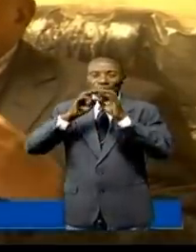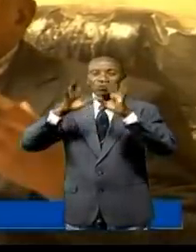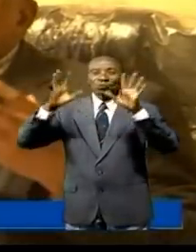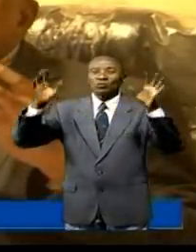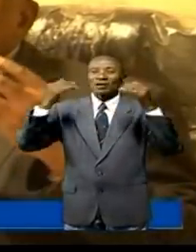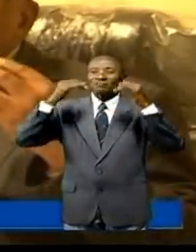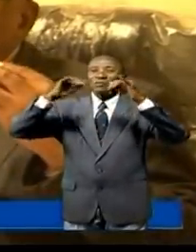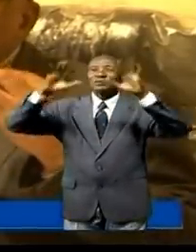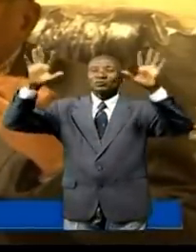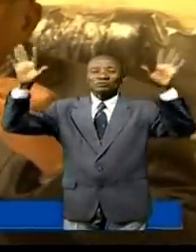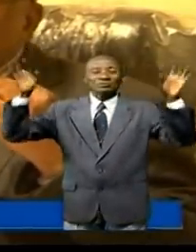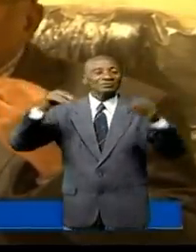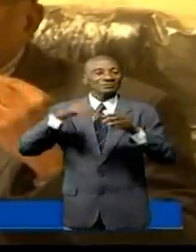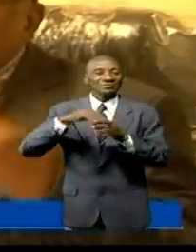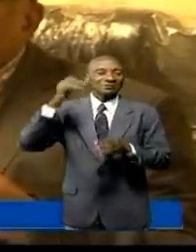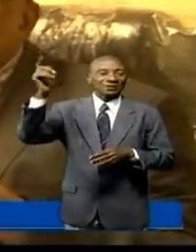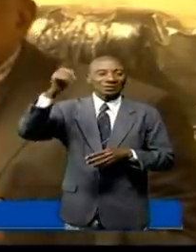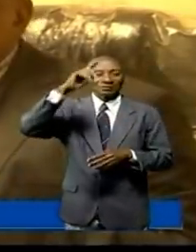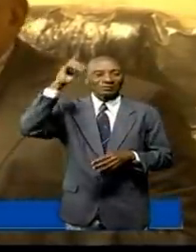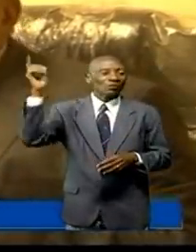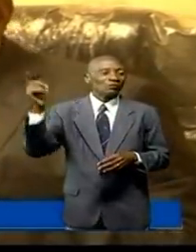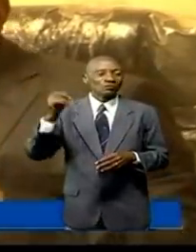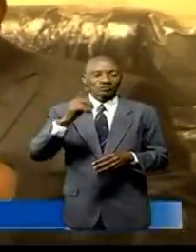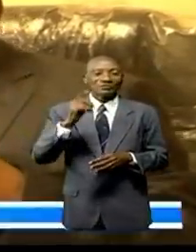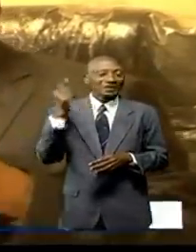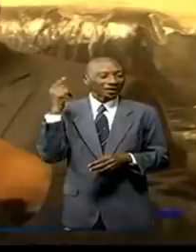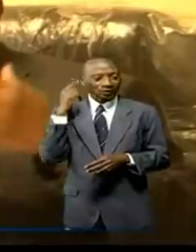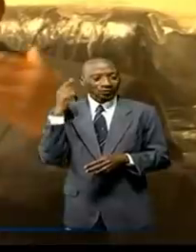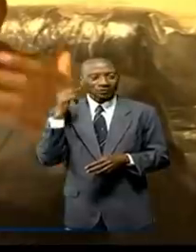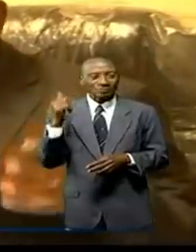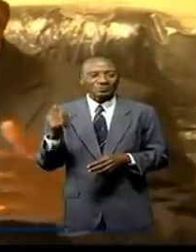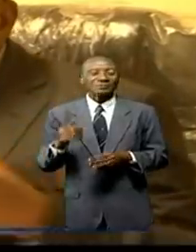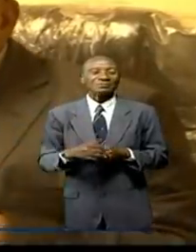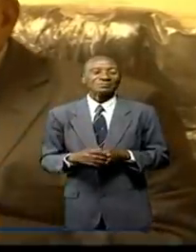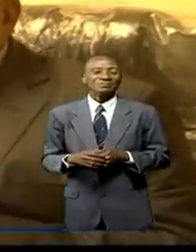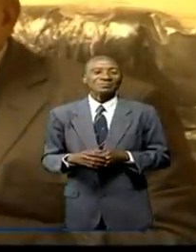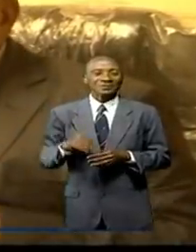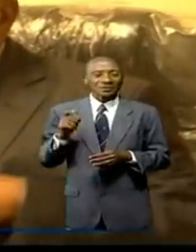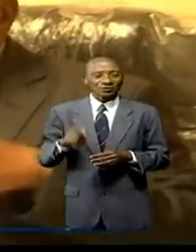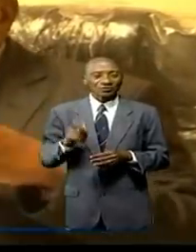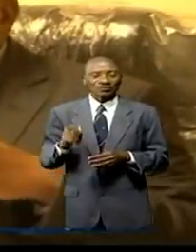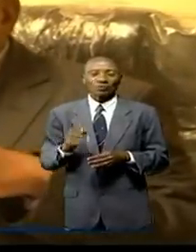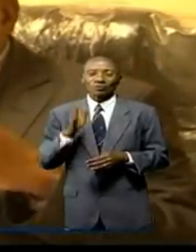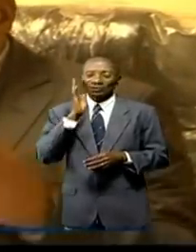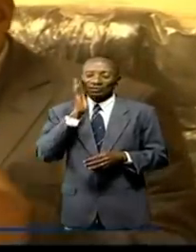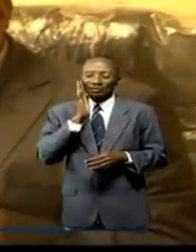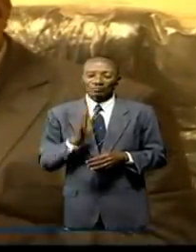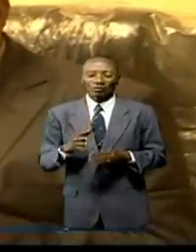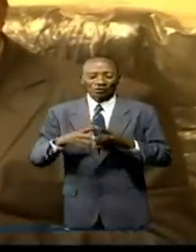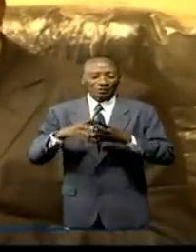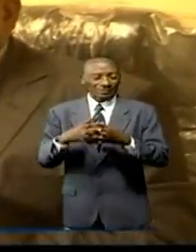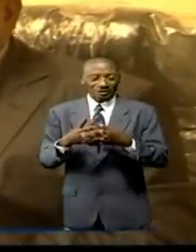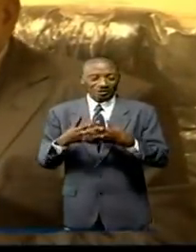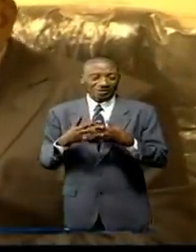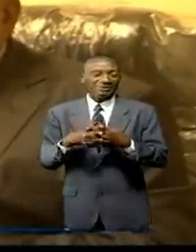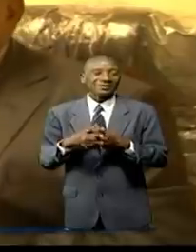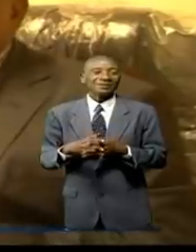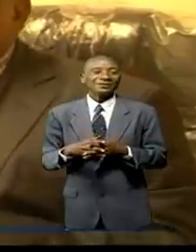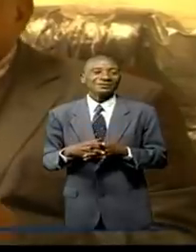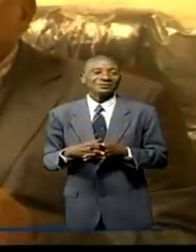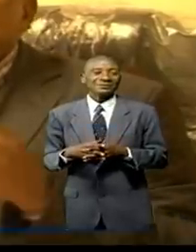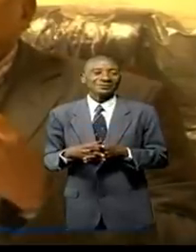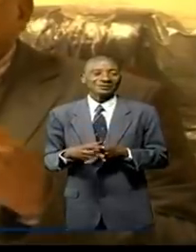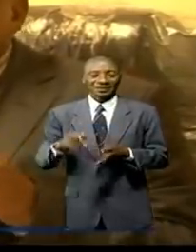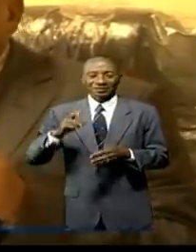faut des émetteurs puissants ou des émetteurs de relais pour que nous puissions couvrir l'ensemble de la République. Mais on